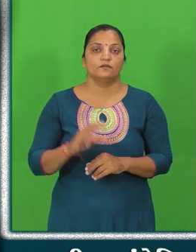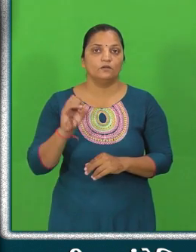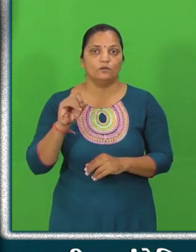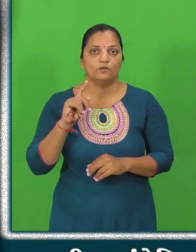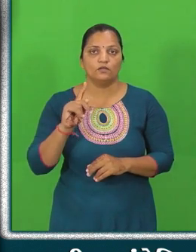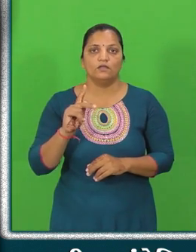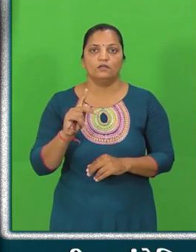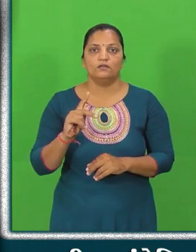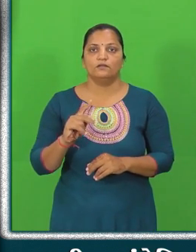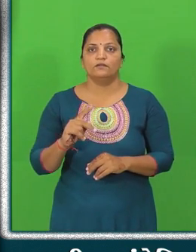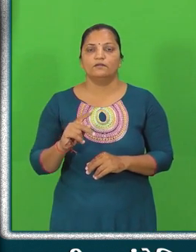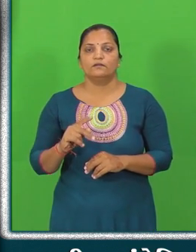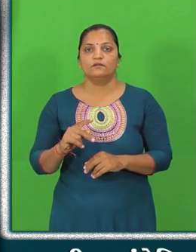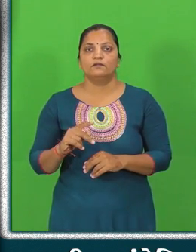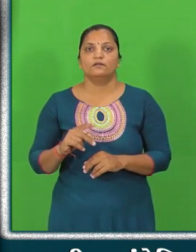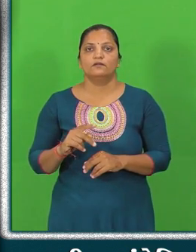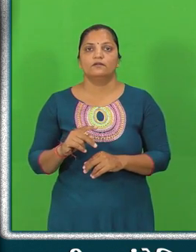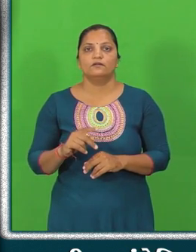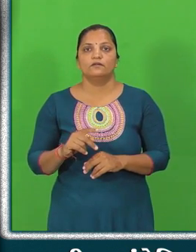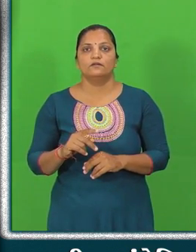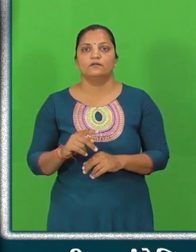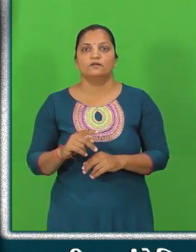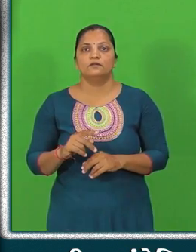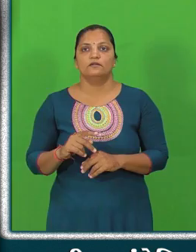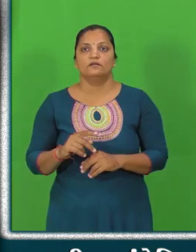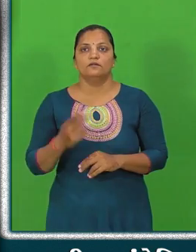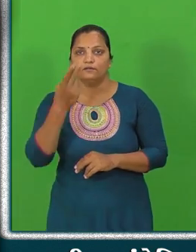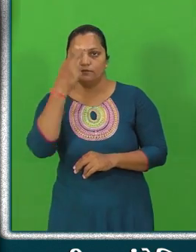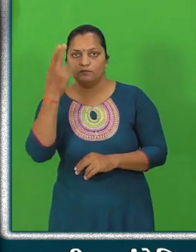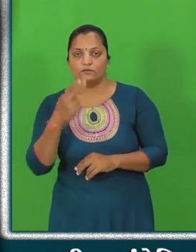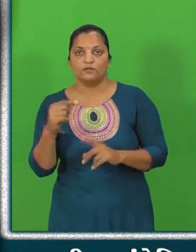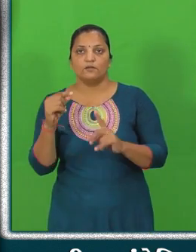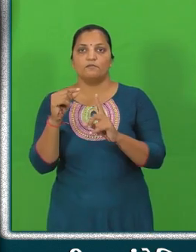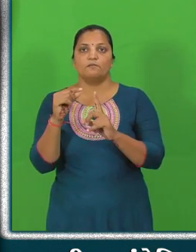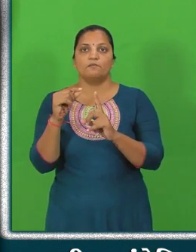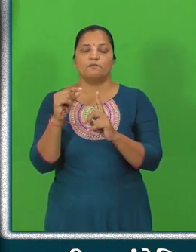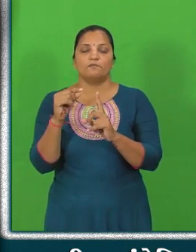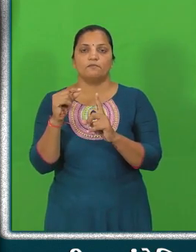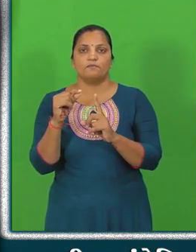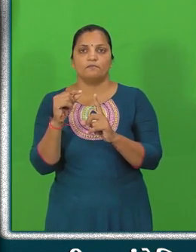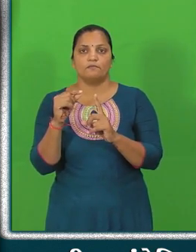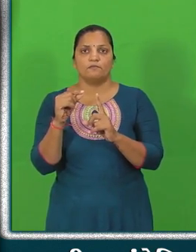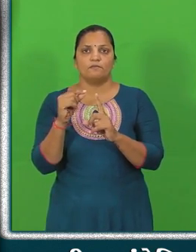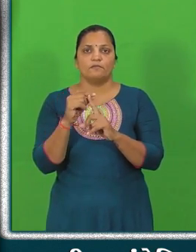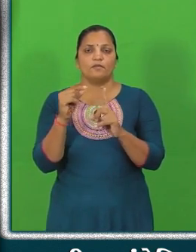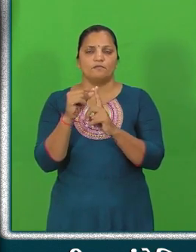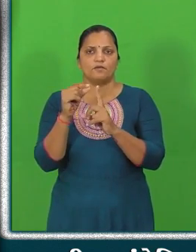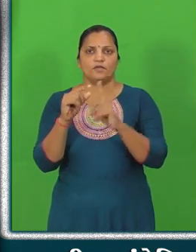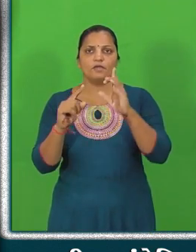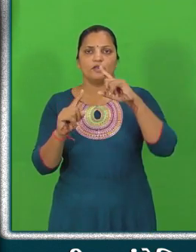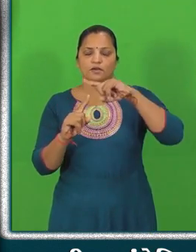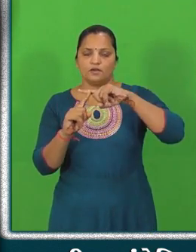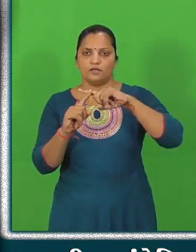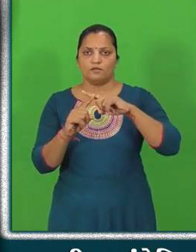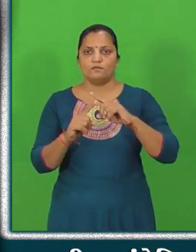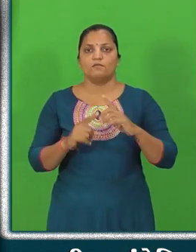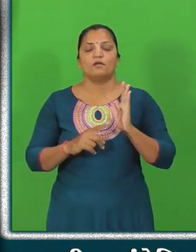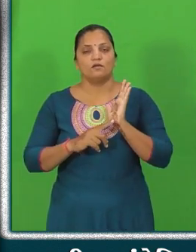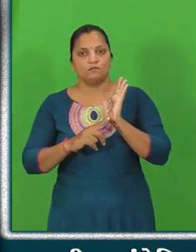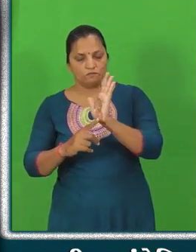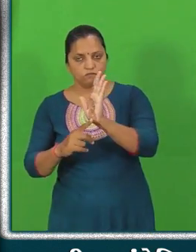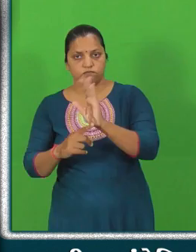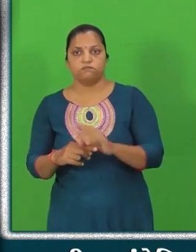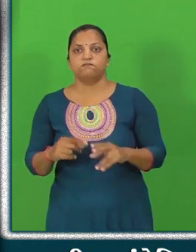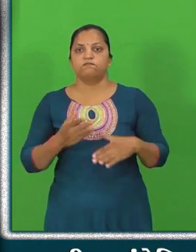ઓકે મિત્રો, અહીંયા મારે રીસ્ટાર્ટ કરવું પડશે આપણું પાવર પોઈન્ટ પ્રેઝન્ટેશન, કારણ કે અહીંયા કેટલીક મેં લિંક એની સાથે શેર કરી છે,